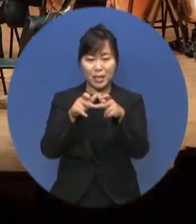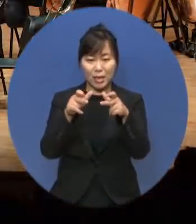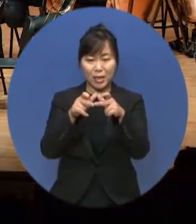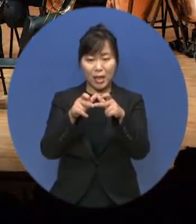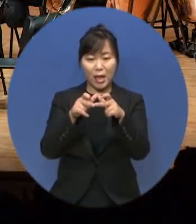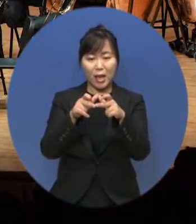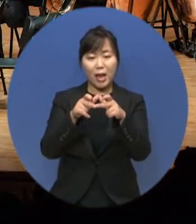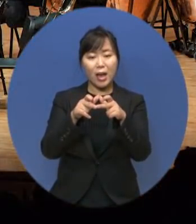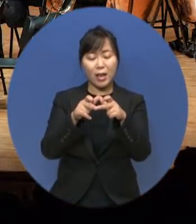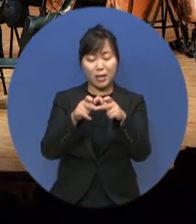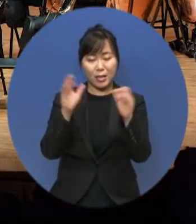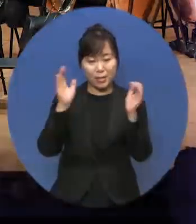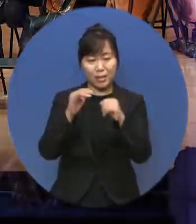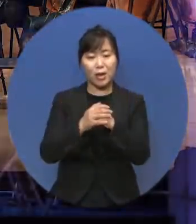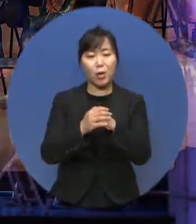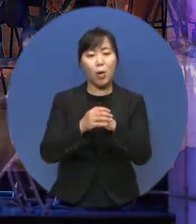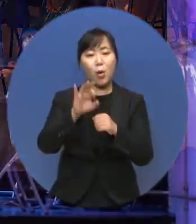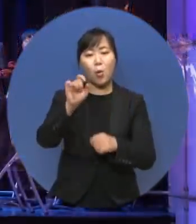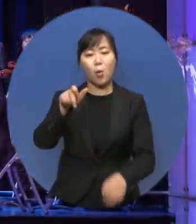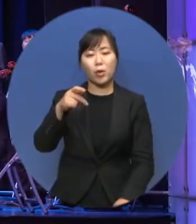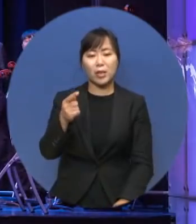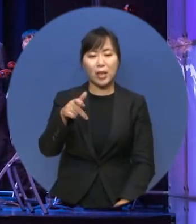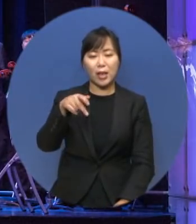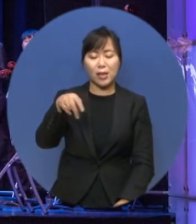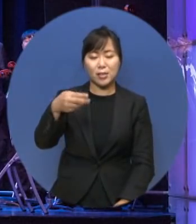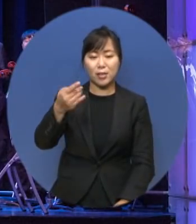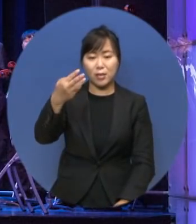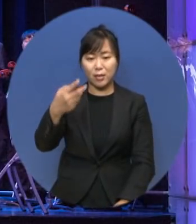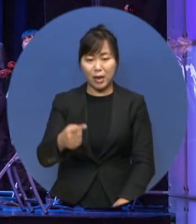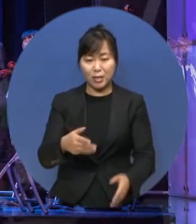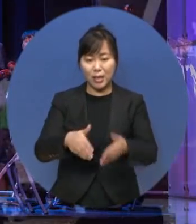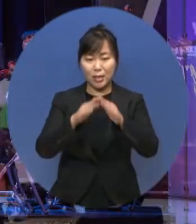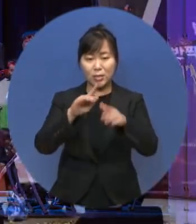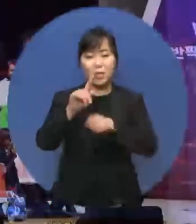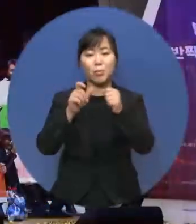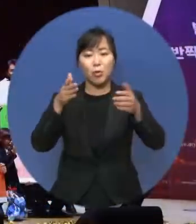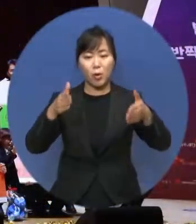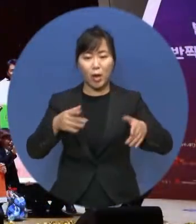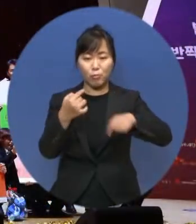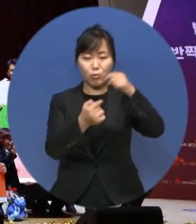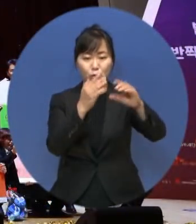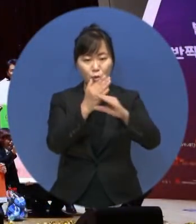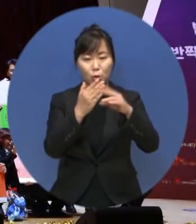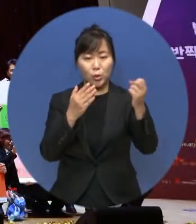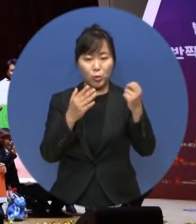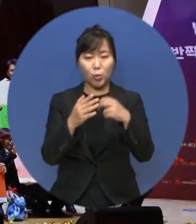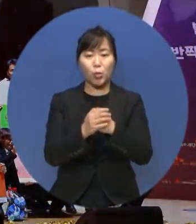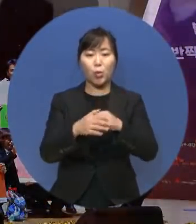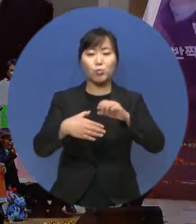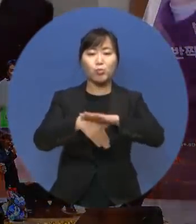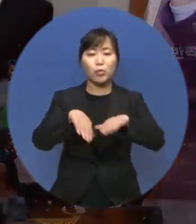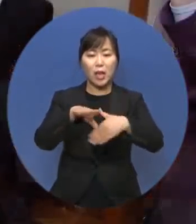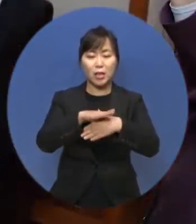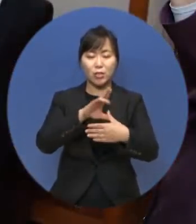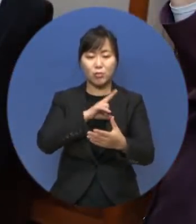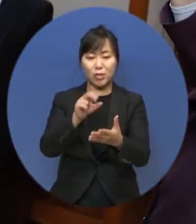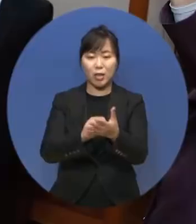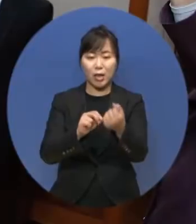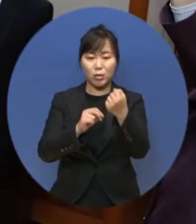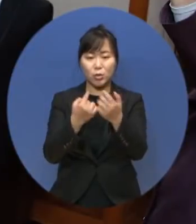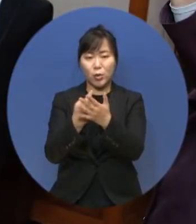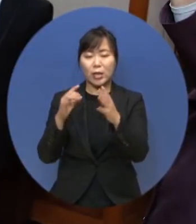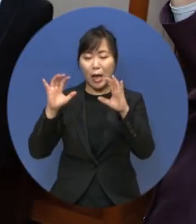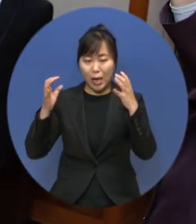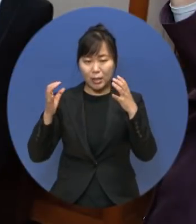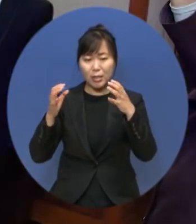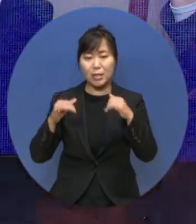친구들에게 오케스트라를 창단하여서 지금까지 15년간 운영하고 있고요. 그거 외에도 문화를 매개로 해서 소외된 아이들이